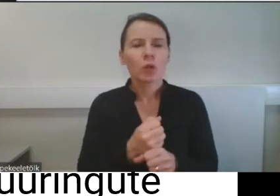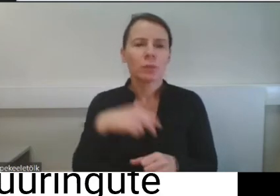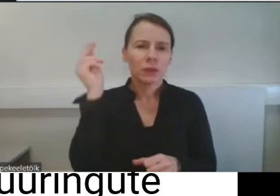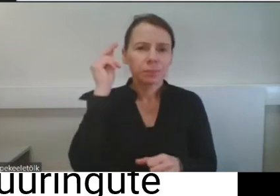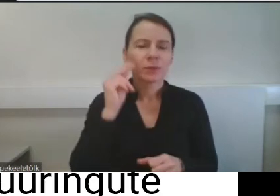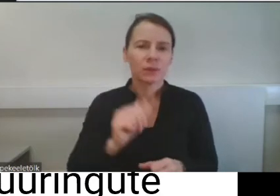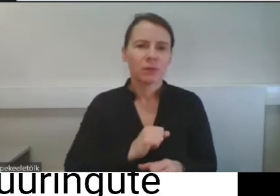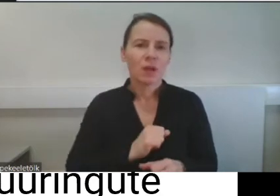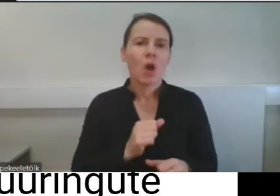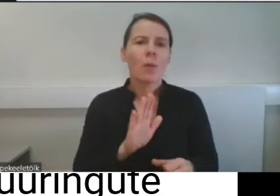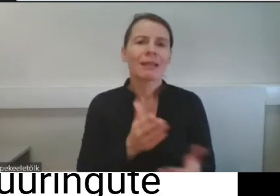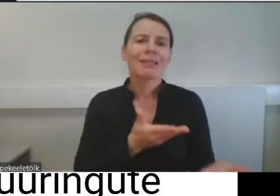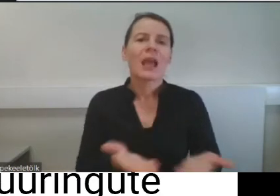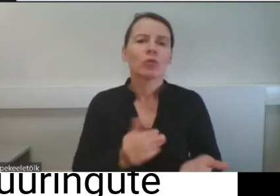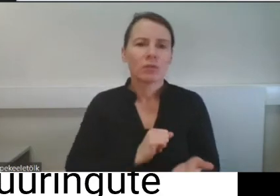kontaktandmetega sidumiseks